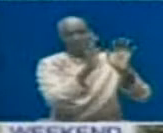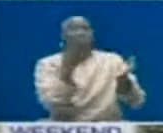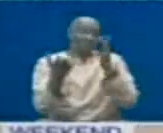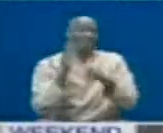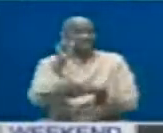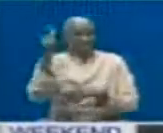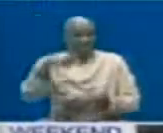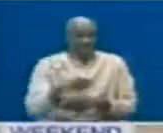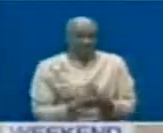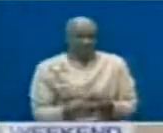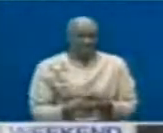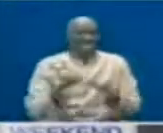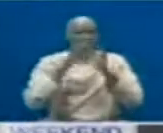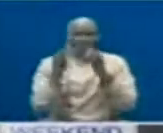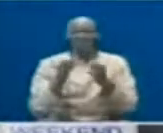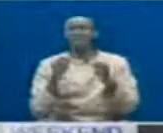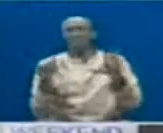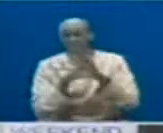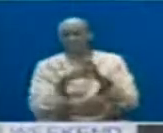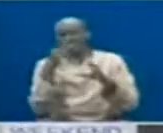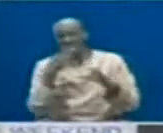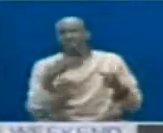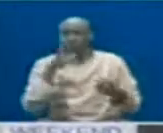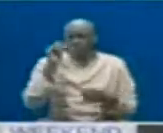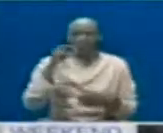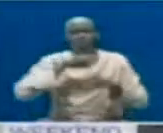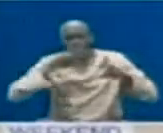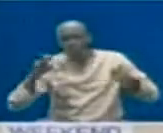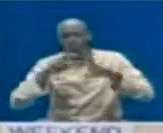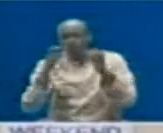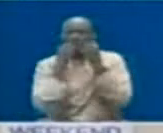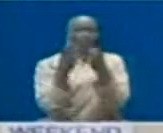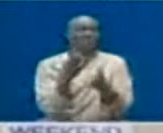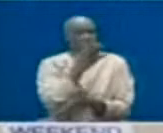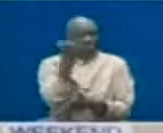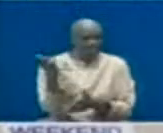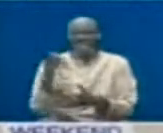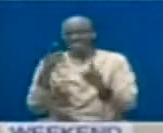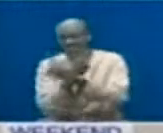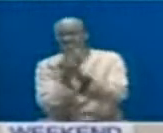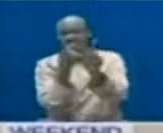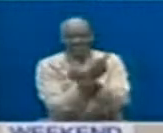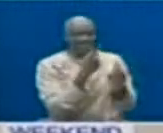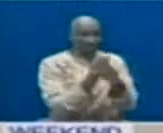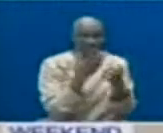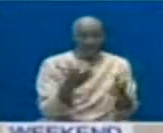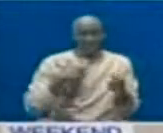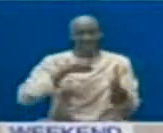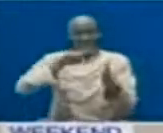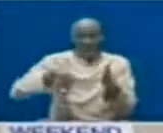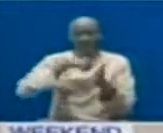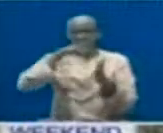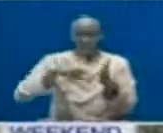nyumba. Family members now keeping hope alive as they search for information, every additional hour however feeding